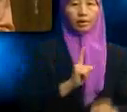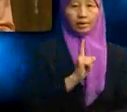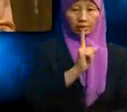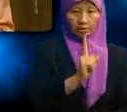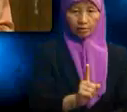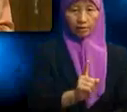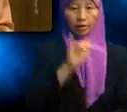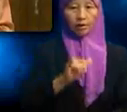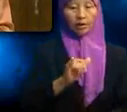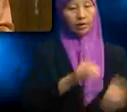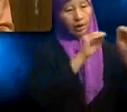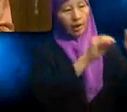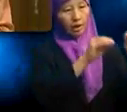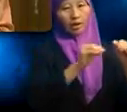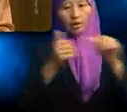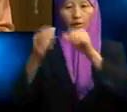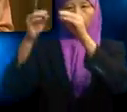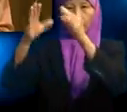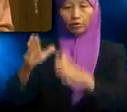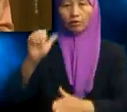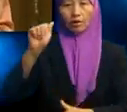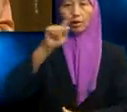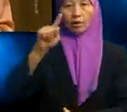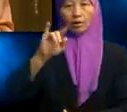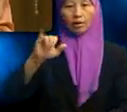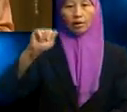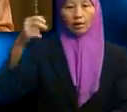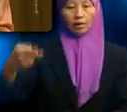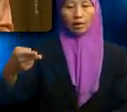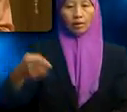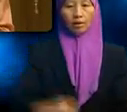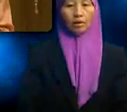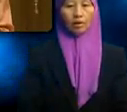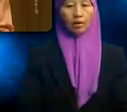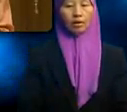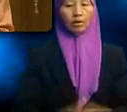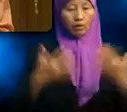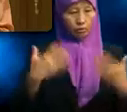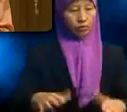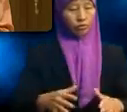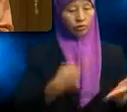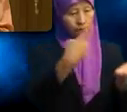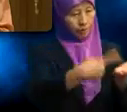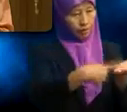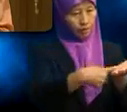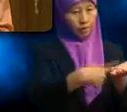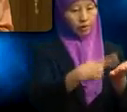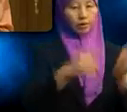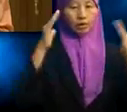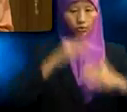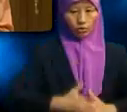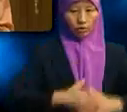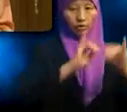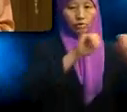Islam yang disampaikan oleh Ustazah Azriah. Beliau telah berbincang tentang tajuk solat